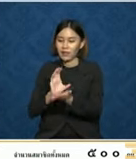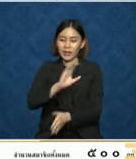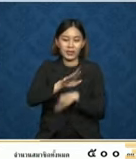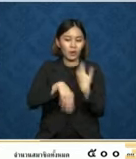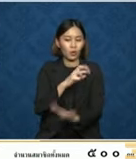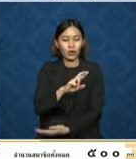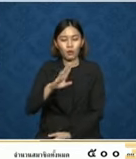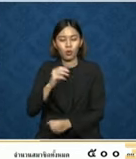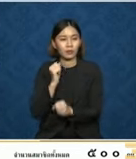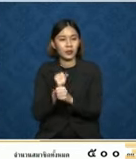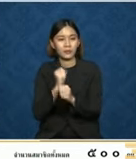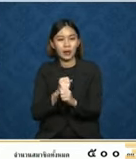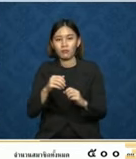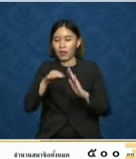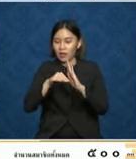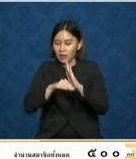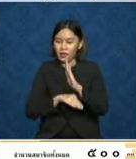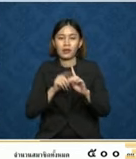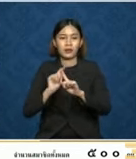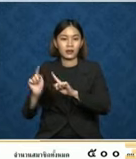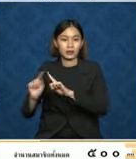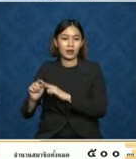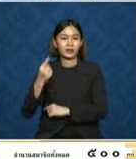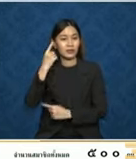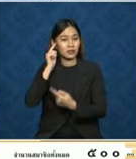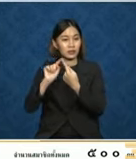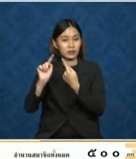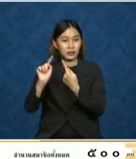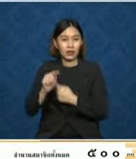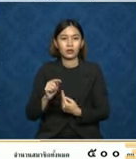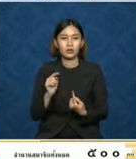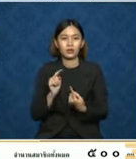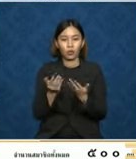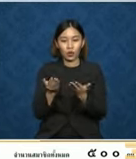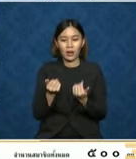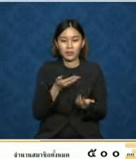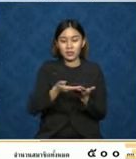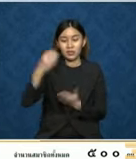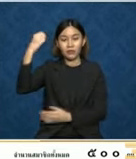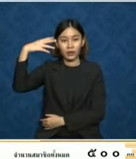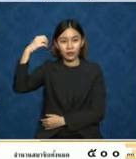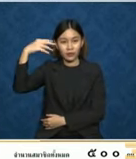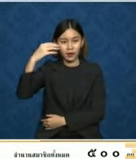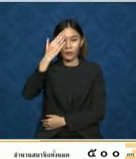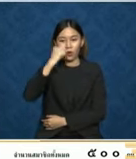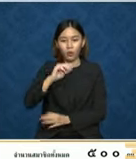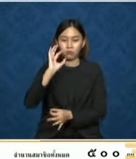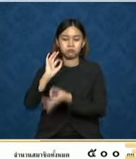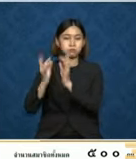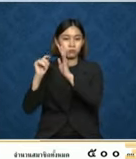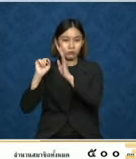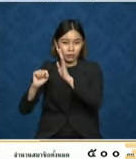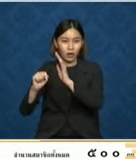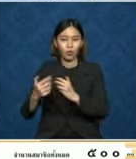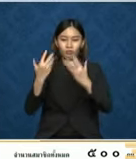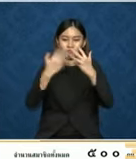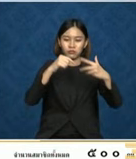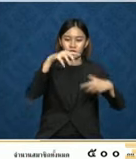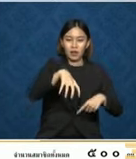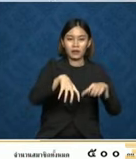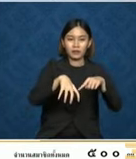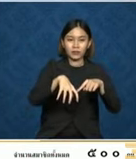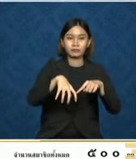ทั้ง build operate แล้วก็ transfer สิ่งที่ต้องคำนึงก็ต่อมาก็คือเรื่องของการรับซื้อพลังงานไฟฟ้าที่ได้รับจากการเผานะฮะเพราะโรงงานแบบนี้คือแบ